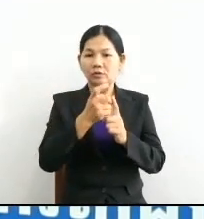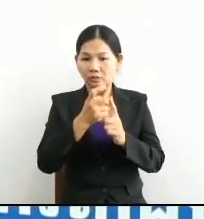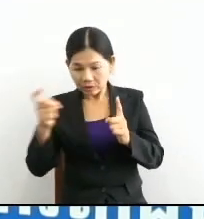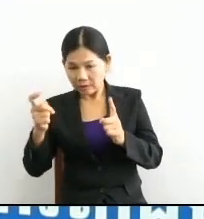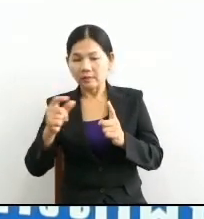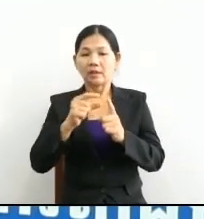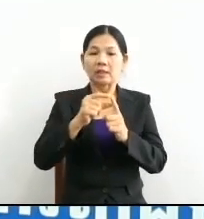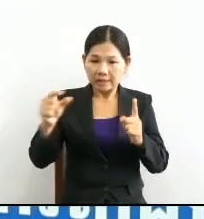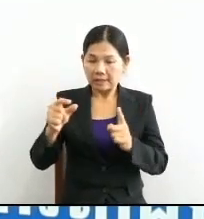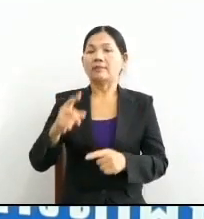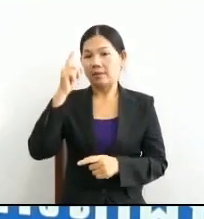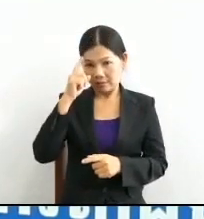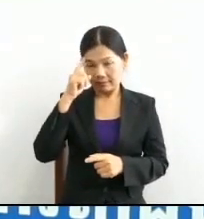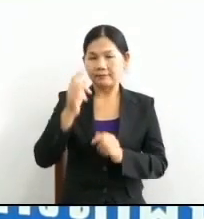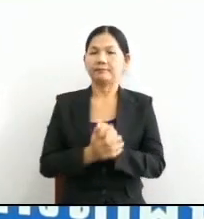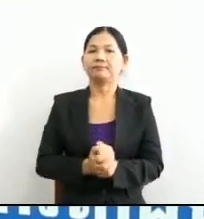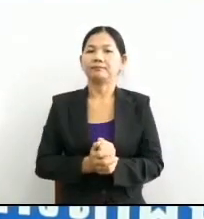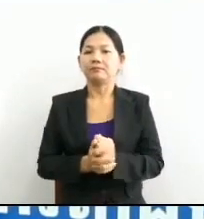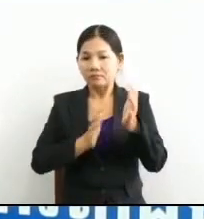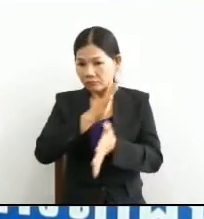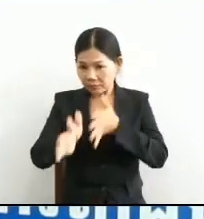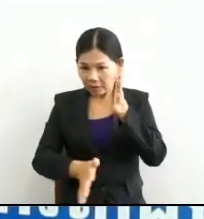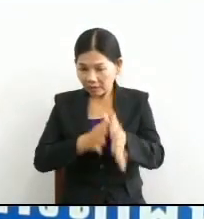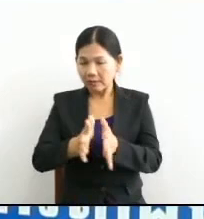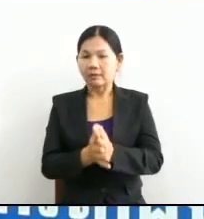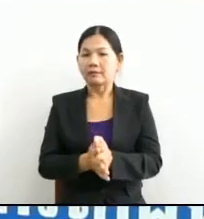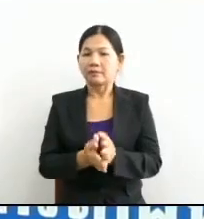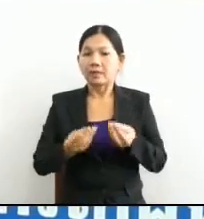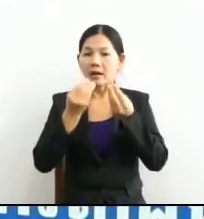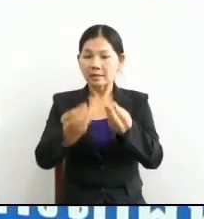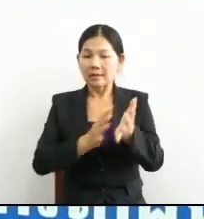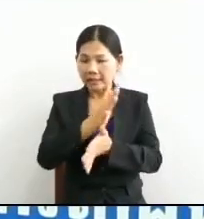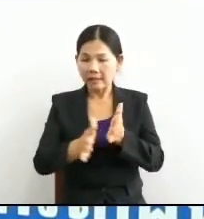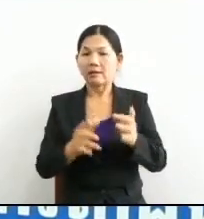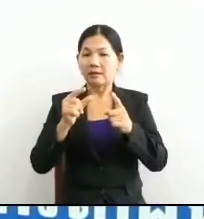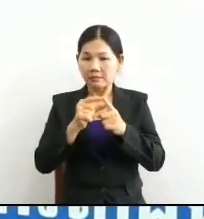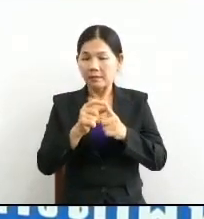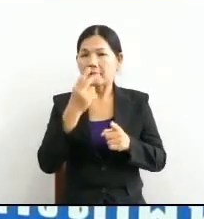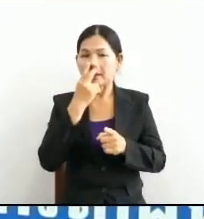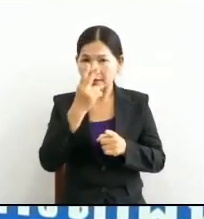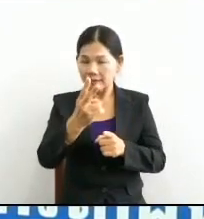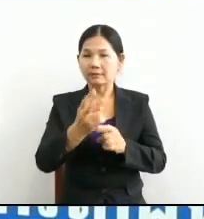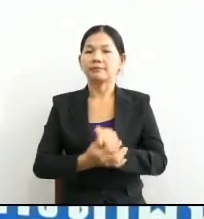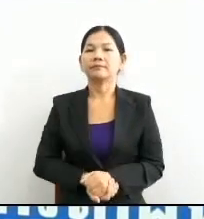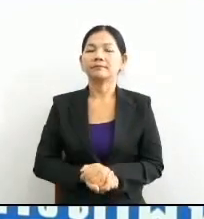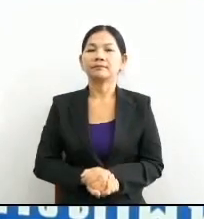chà chà à lớp đó chùm lại này cửu cha miên bị ấy con này con rất khen Chá là